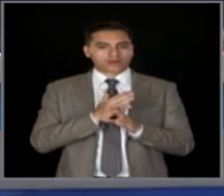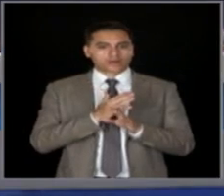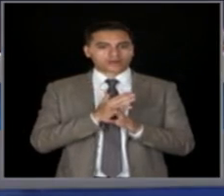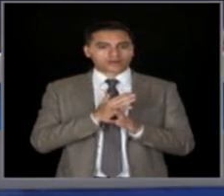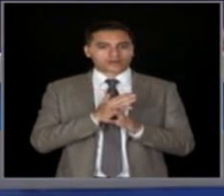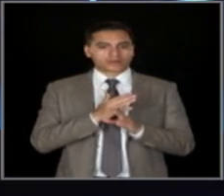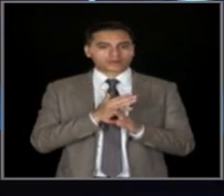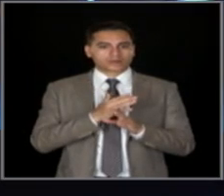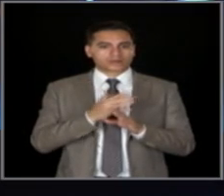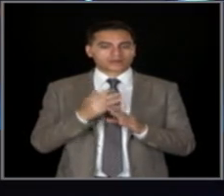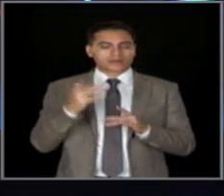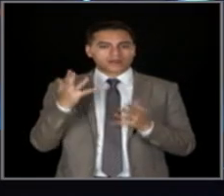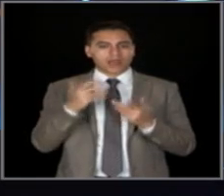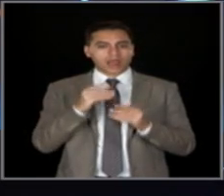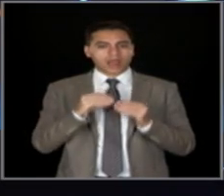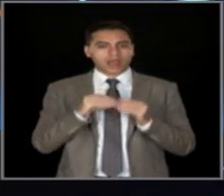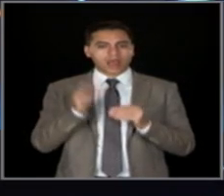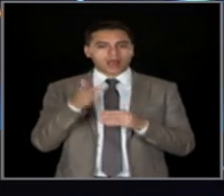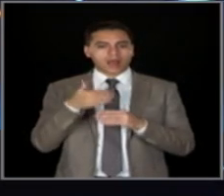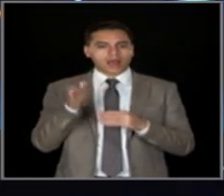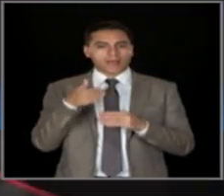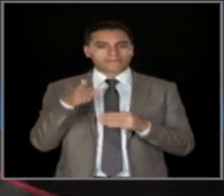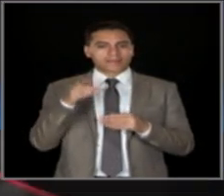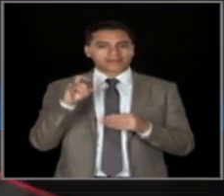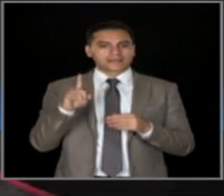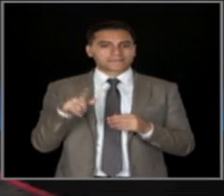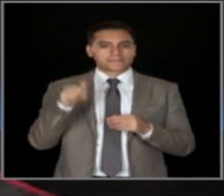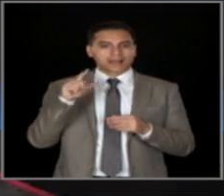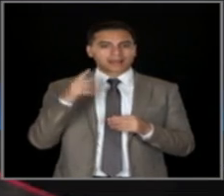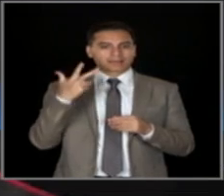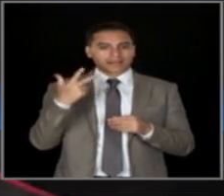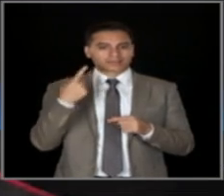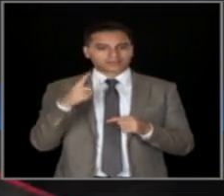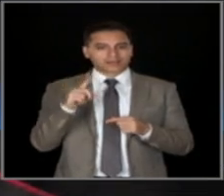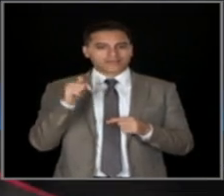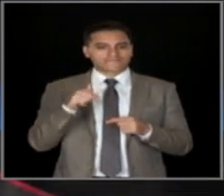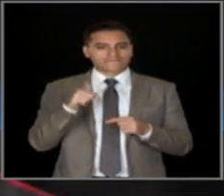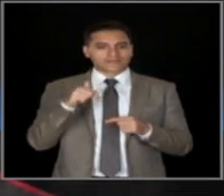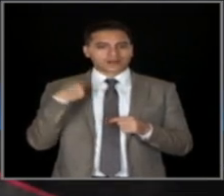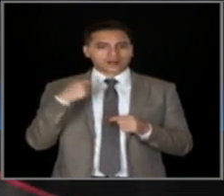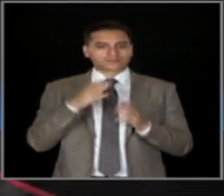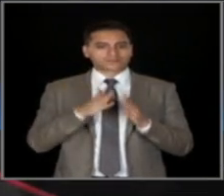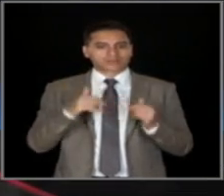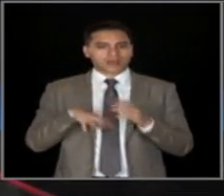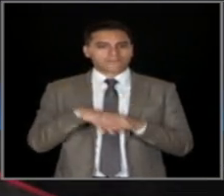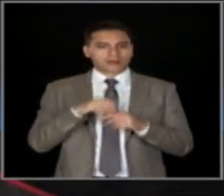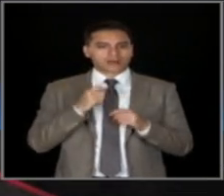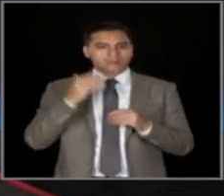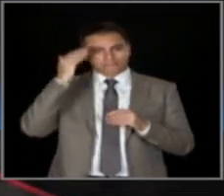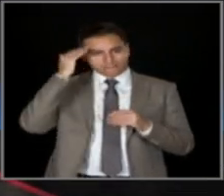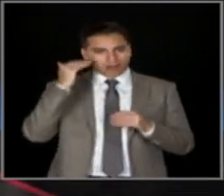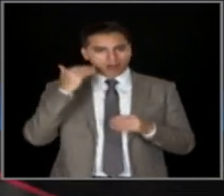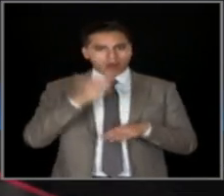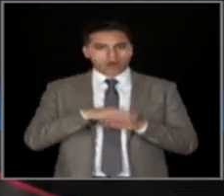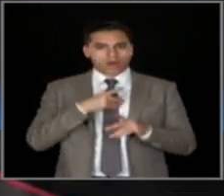فاتن حمامة. غلط. كم عدد ألوان علم دولة نيبال؟ 3. صح. في عهد أي رئيس مصري حصلت المرأة على حق